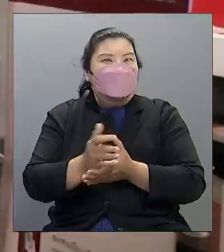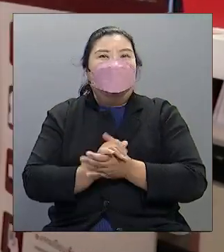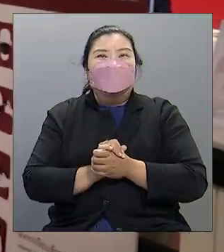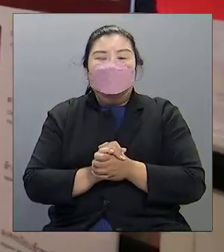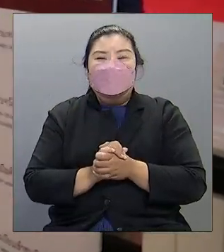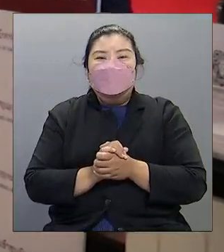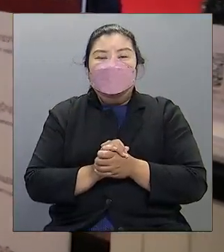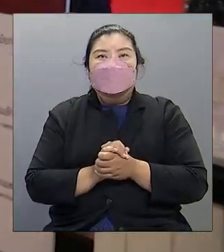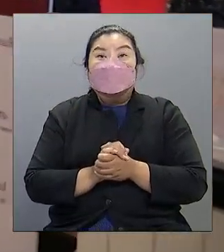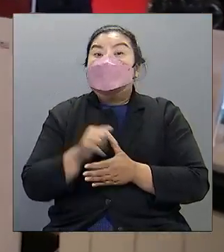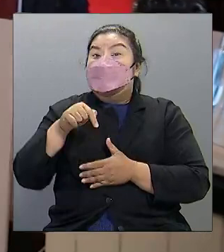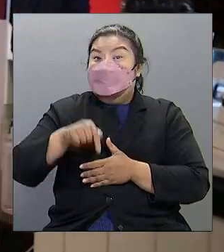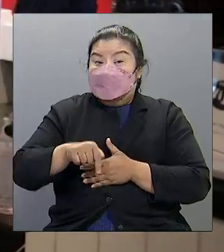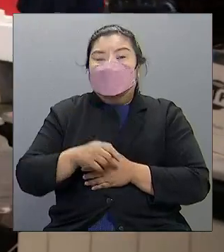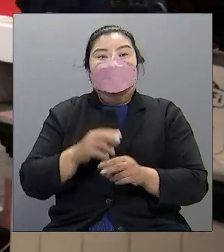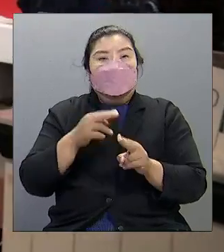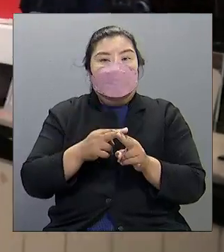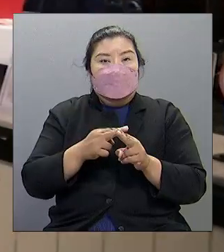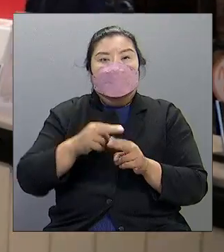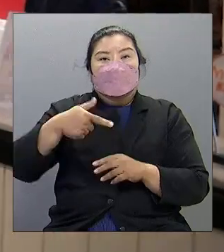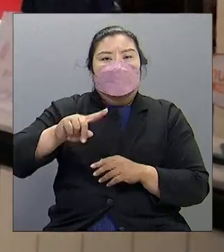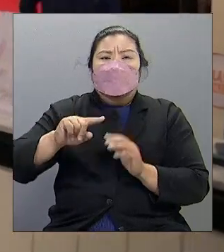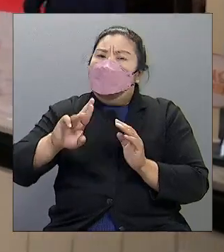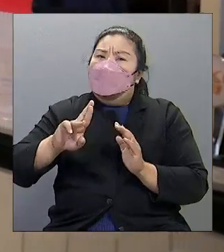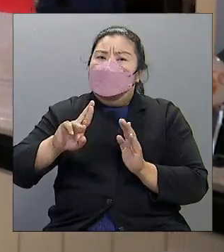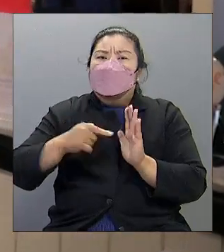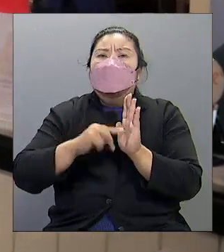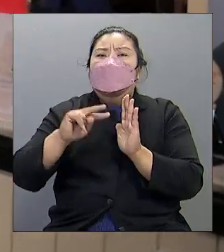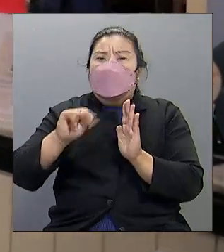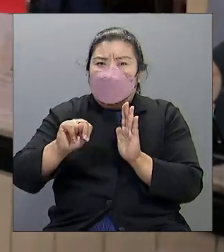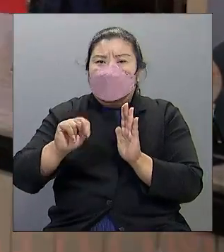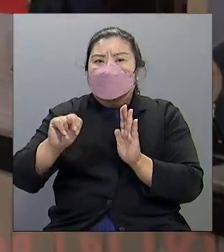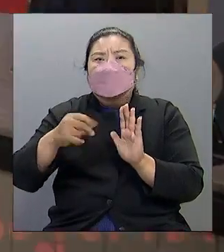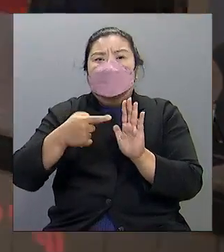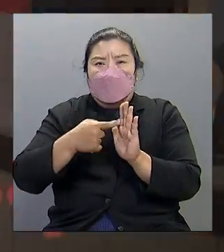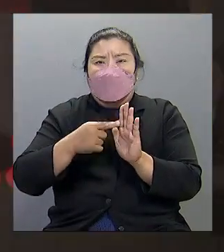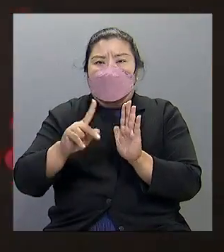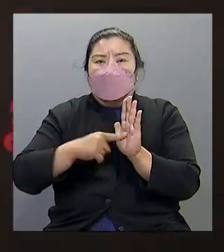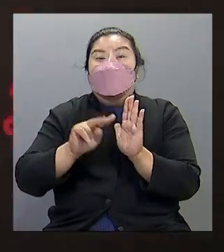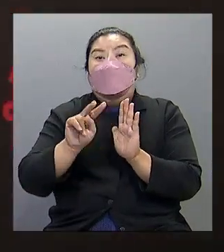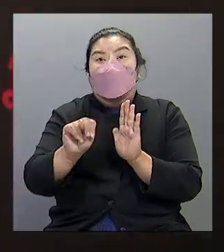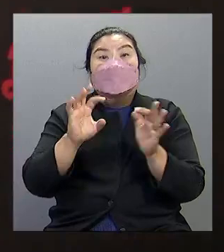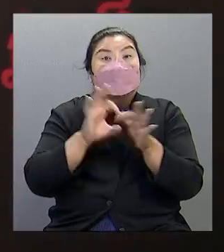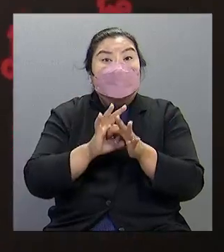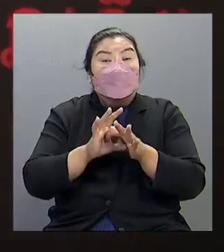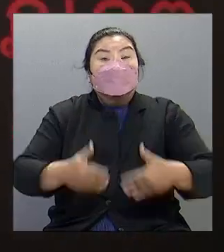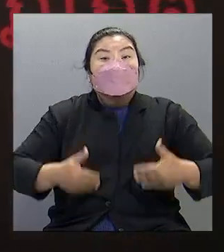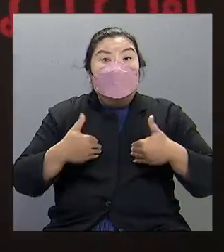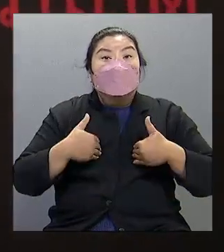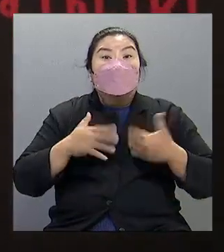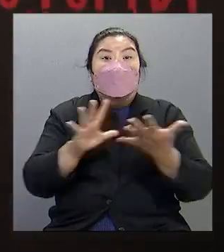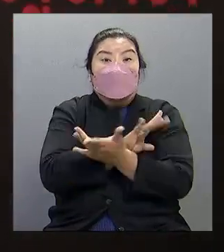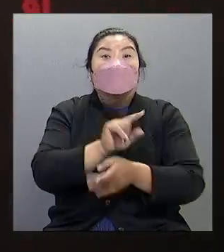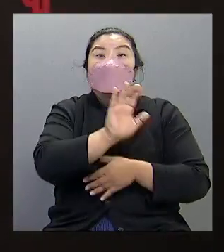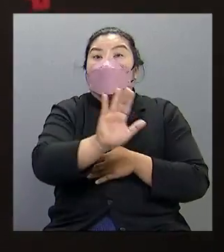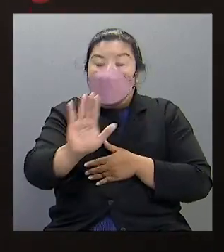ซึ่ที่นี่นะครพธภัณemand manuscriptเป็การจัดแสดง นทรศการจำรมประวติสาทยแล้วกวิถธีชีวตความเป็อยู่การประกอบอาช